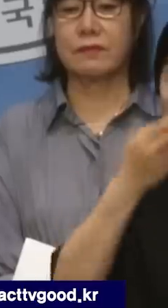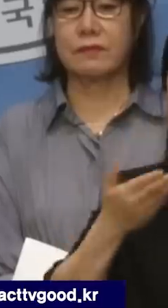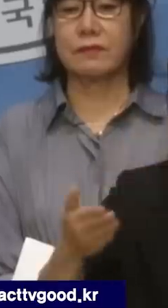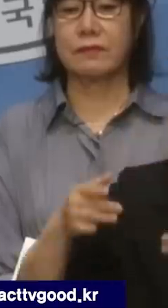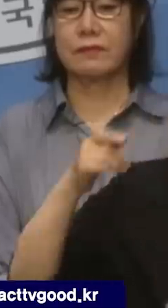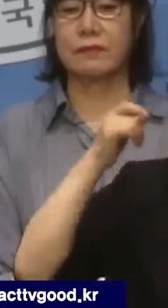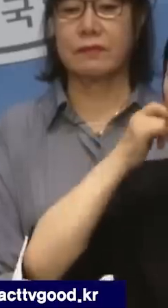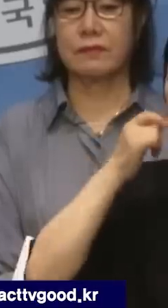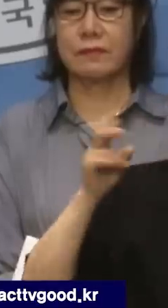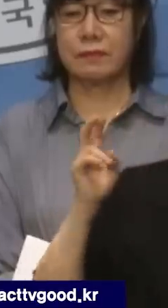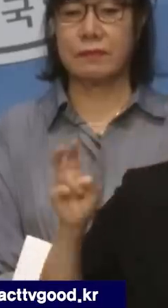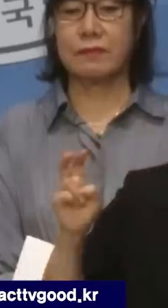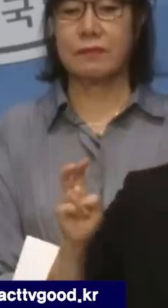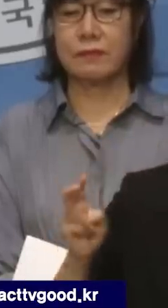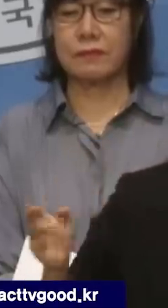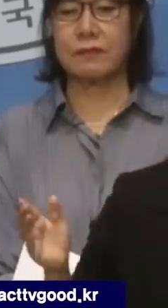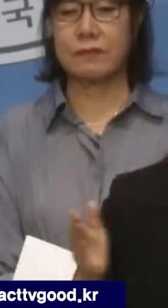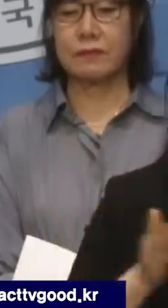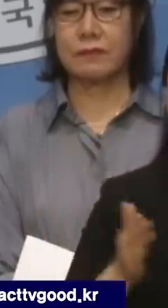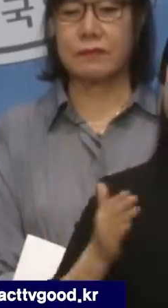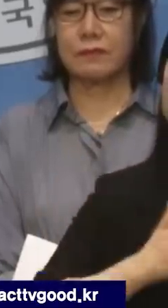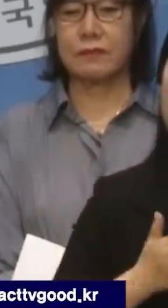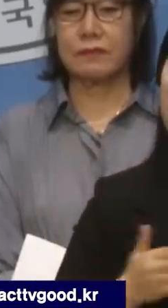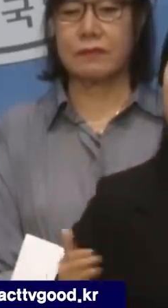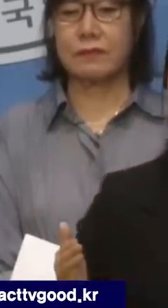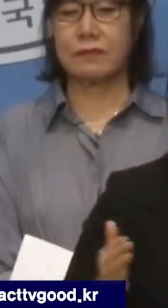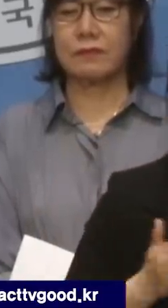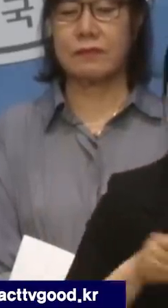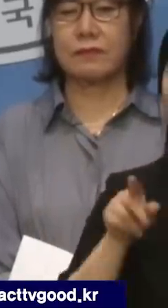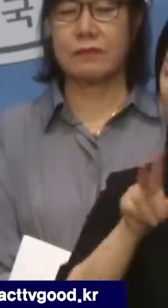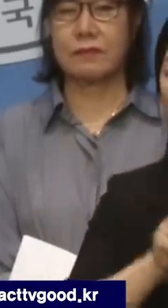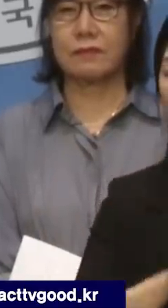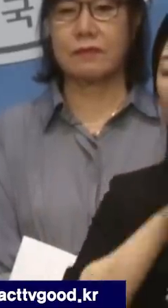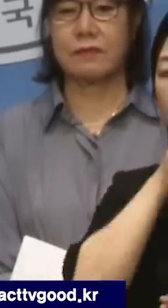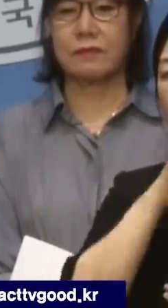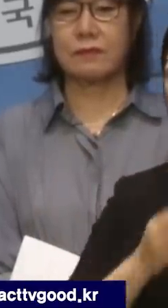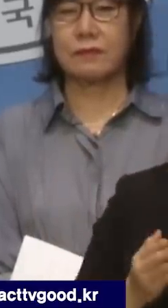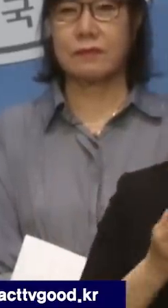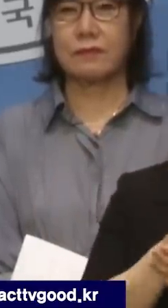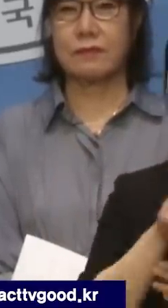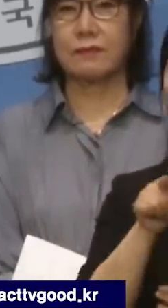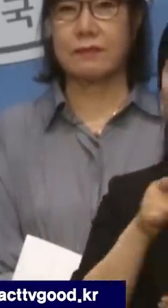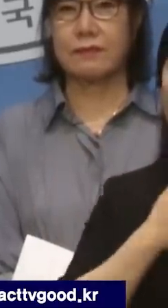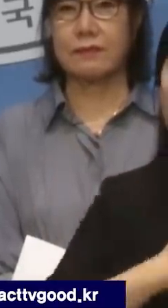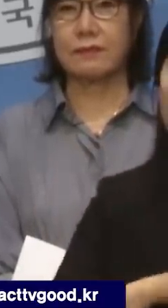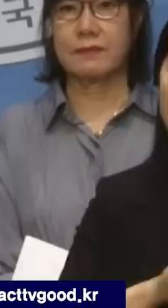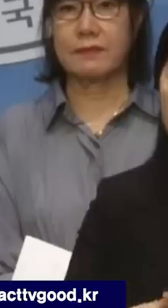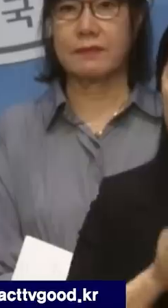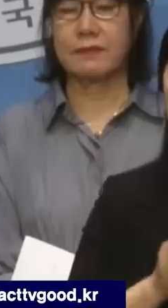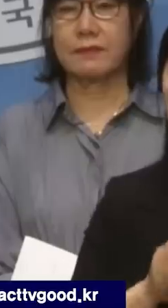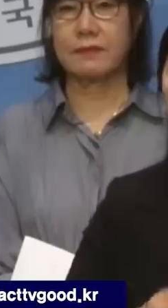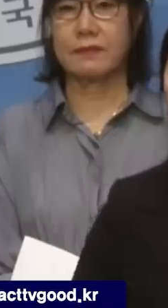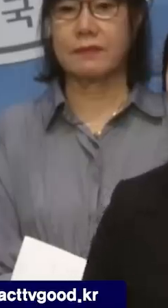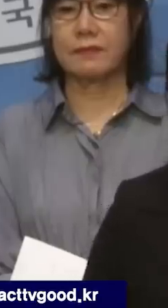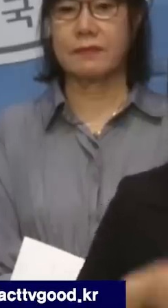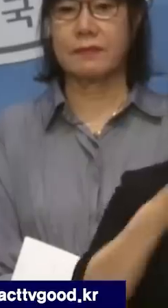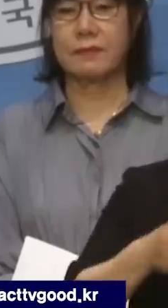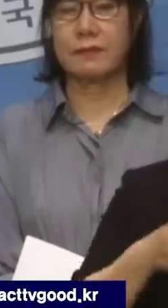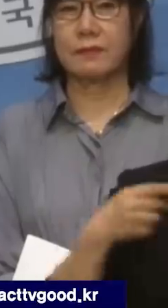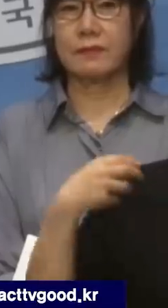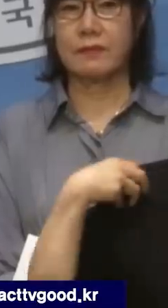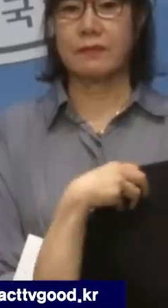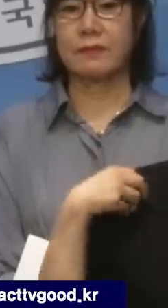지켜주지 못할 것이라는 그 불안감이 본질임을 명심하셔야 됩니다. 윤석열